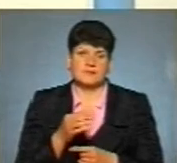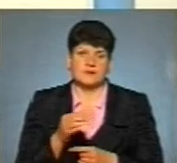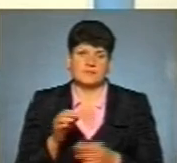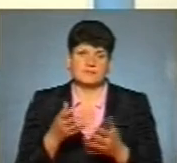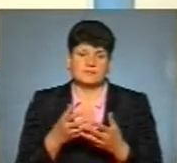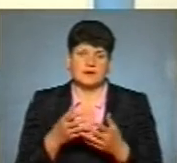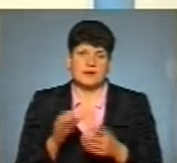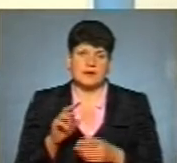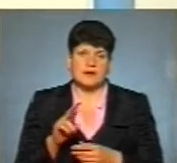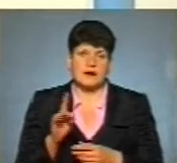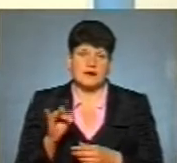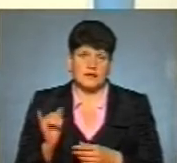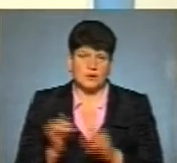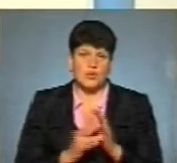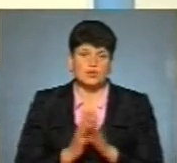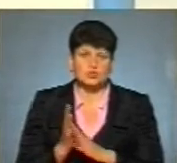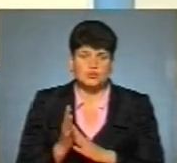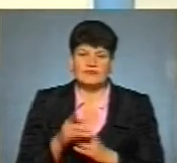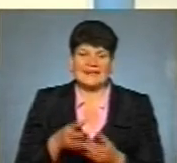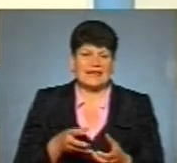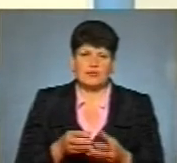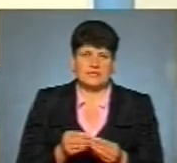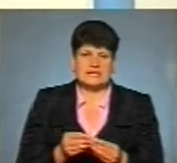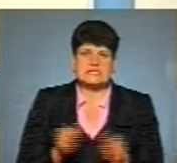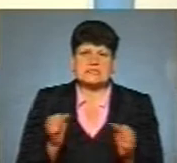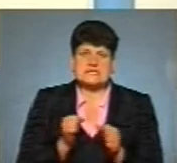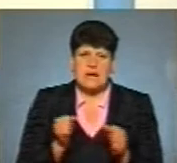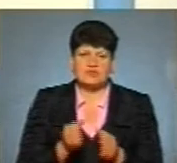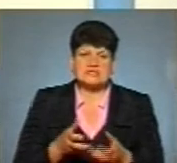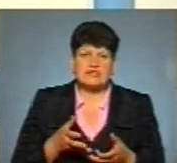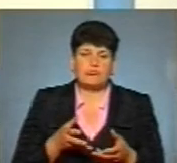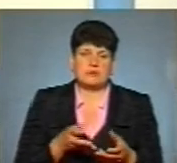чи технічні не вплинули. Вони більше заморозки вплинули на